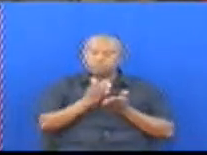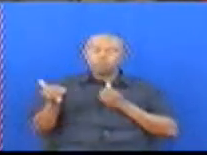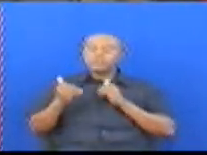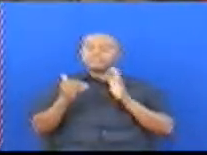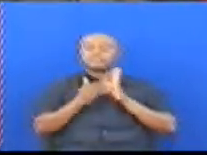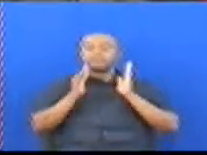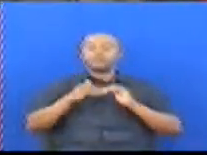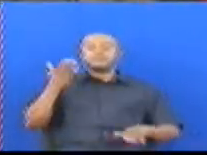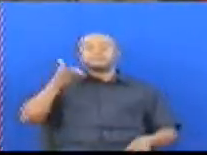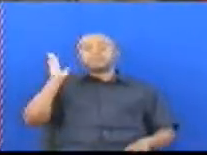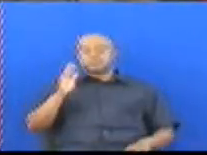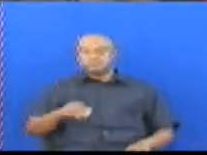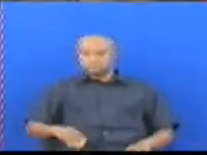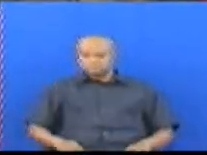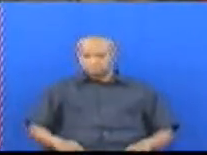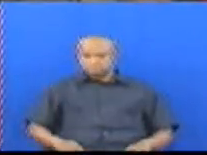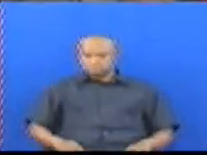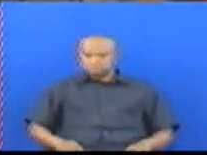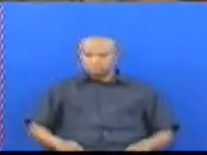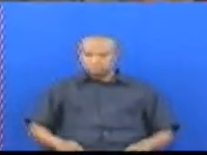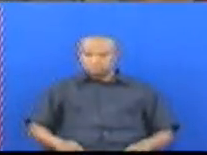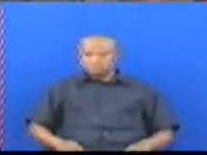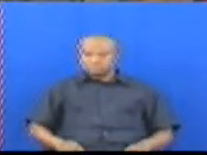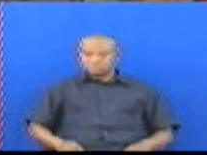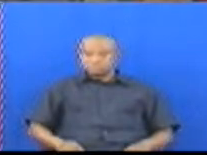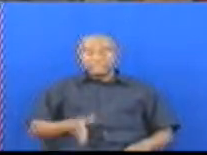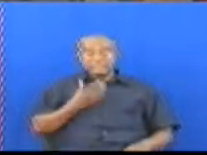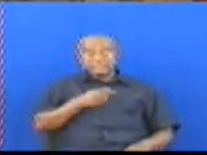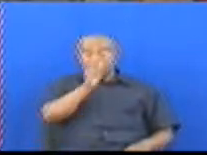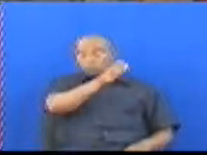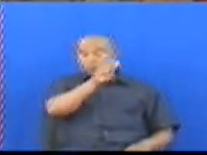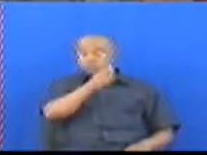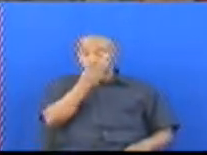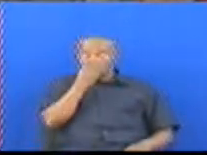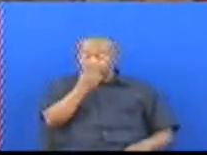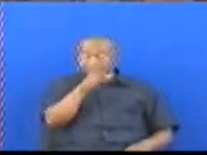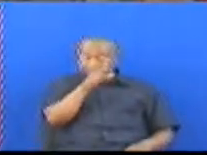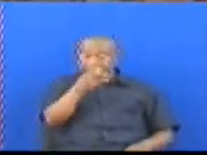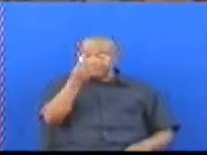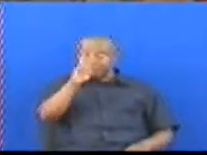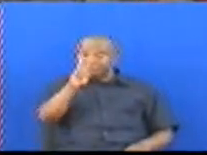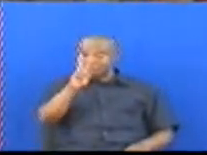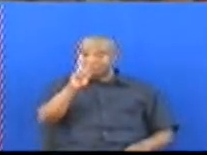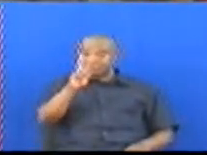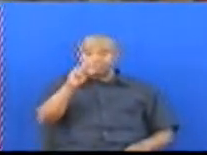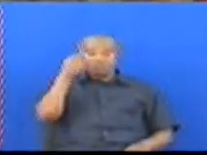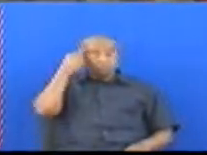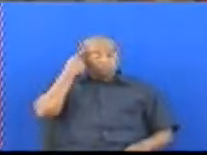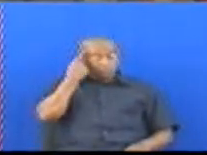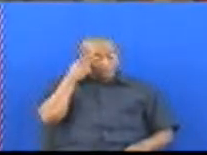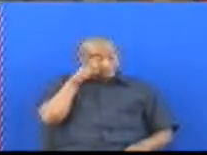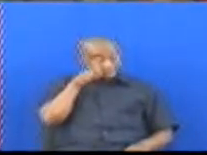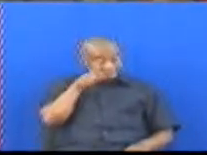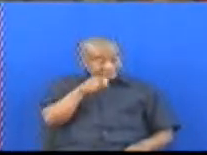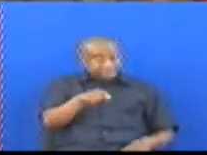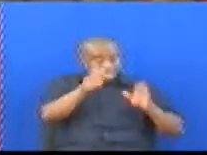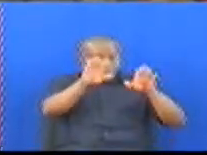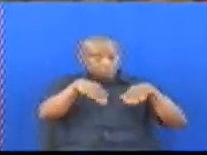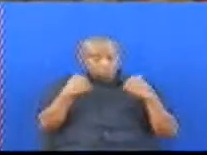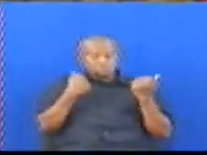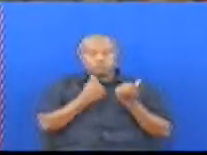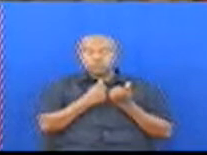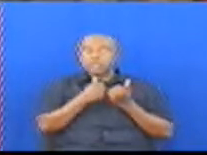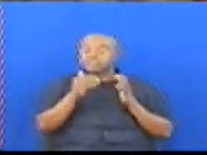hapa tunachotaka kukipeleka kwa wananchi wanaotusikiliza ni kwamba sasa bunge hili linatunga sheria ya